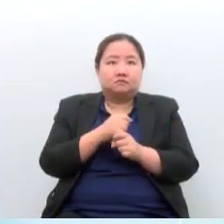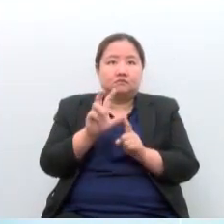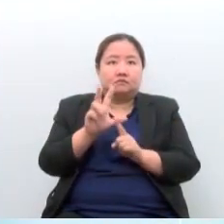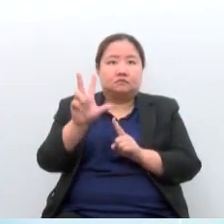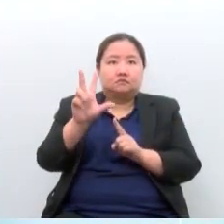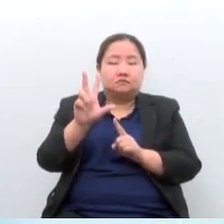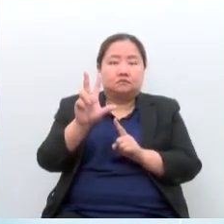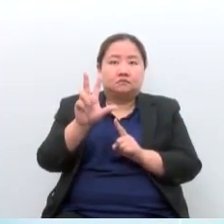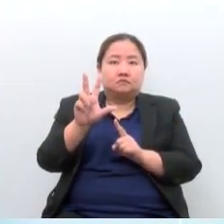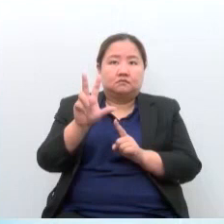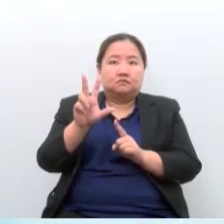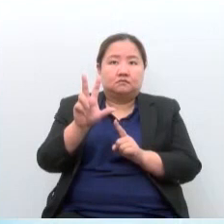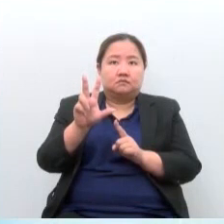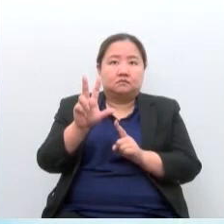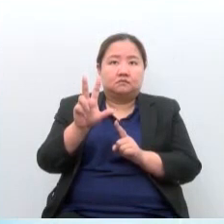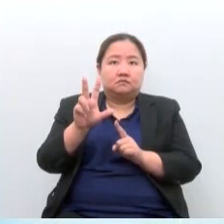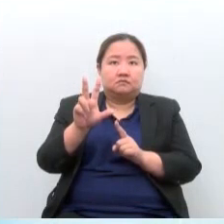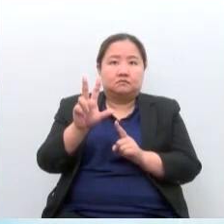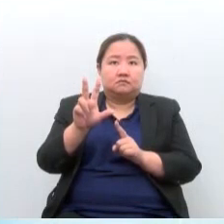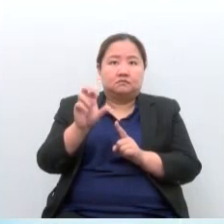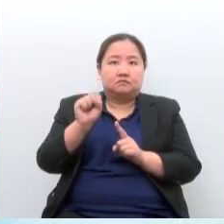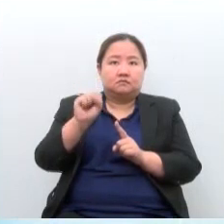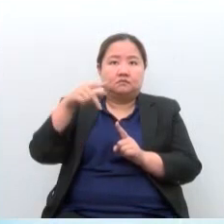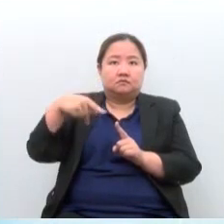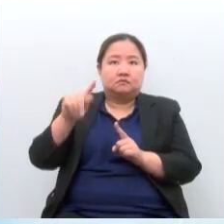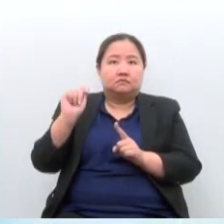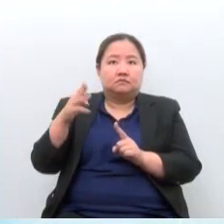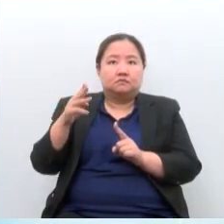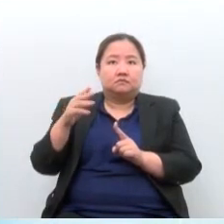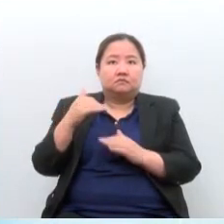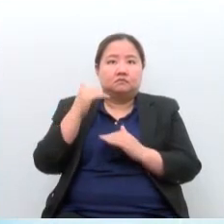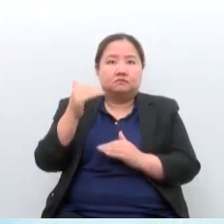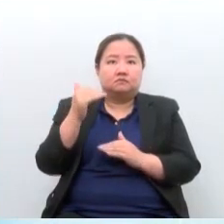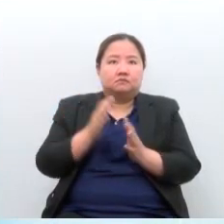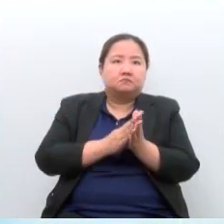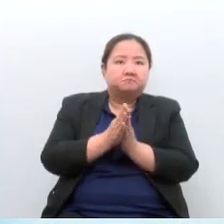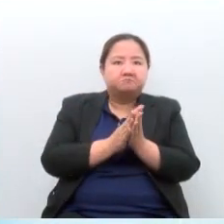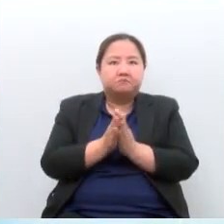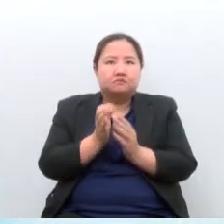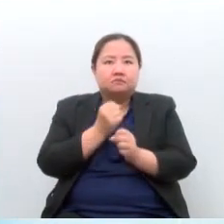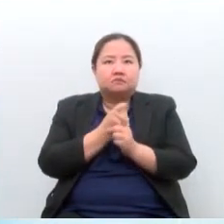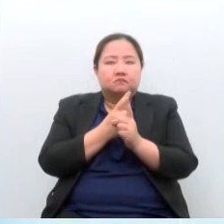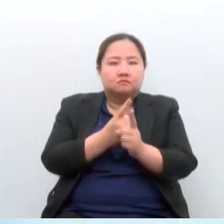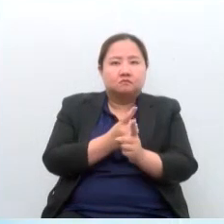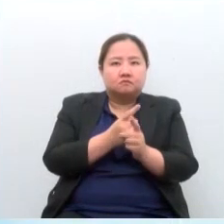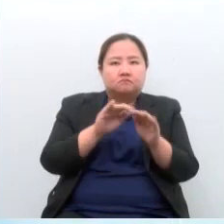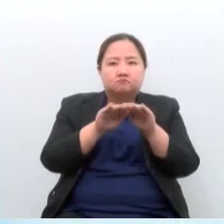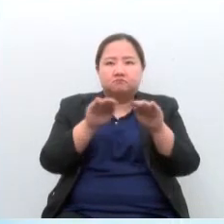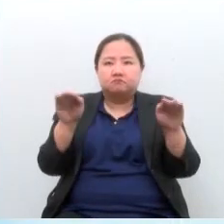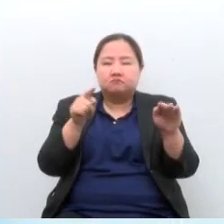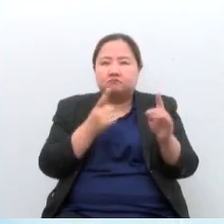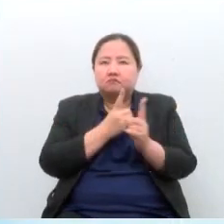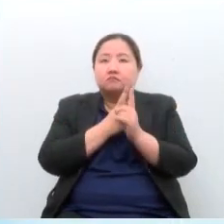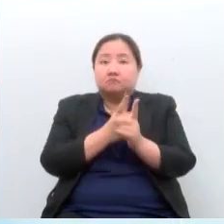ที่3สพฐกำหนดเป็นประเด็นท้าทายนะครับในการปฏิบัติงานตามหลักเกณฑ์ว 12นะ